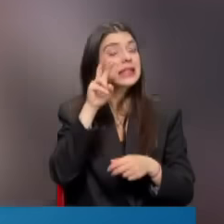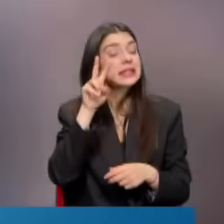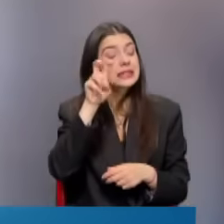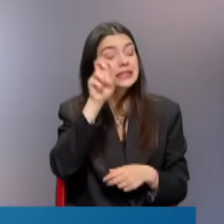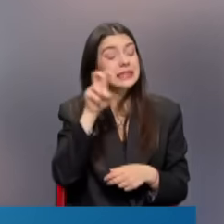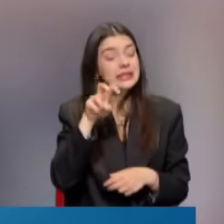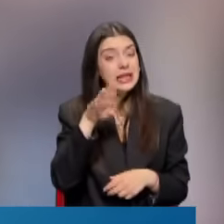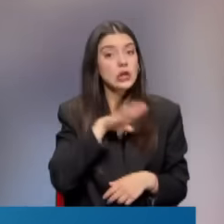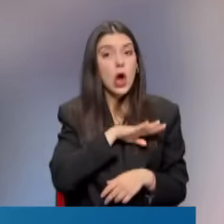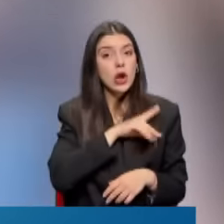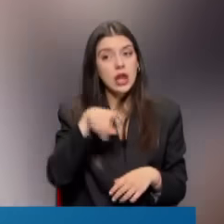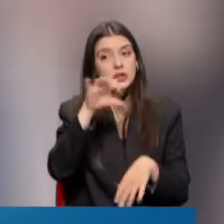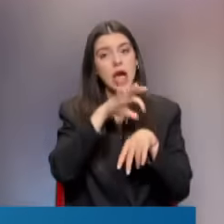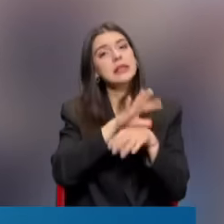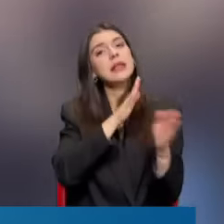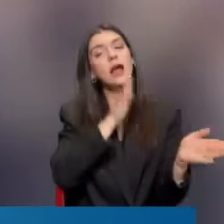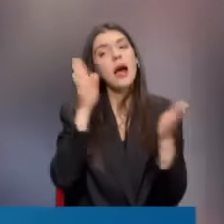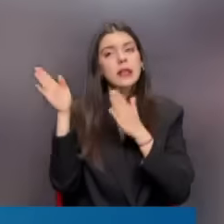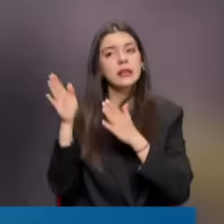ikisi hastaneye